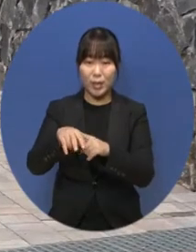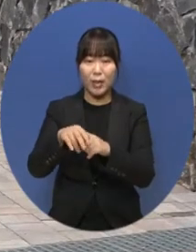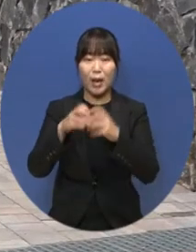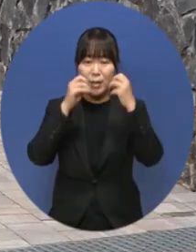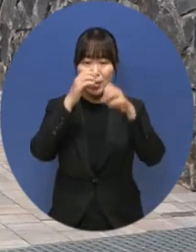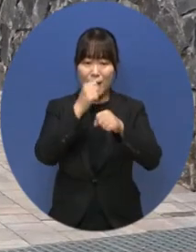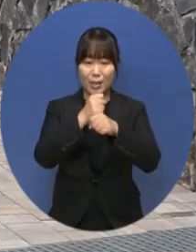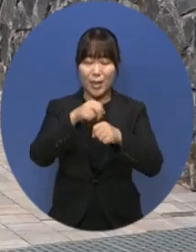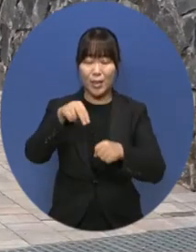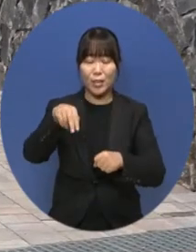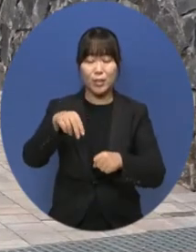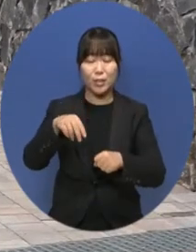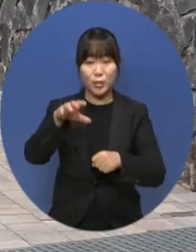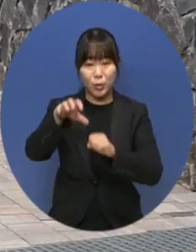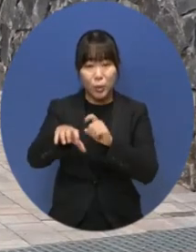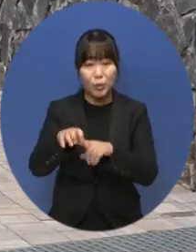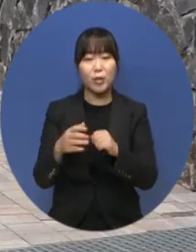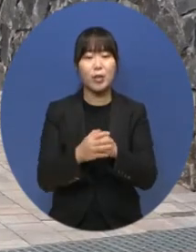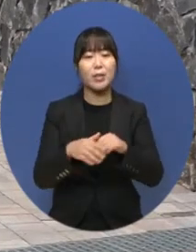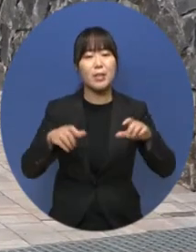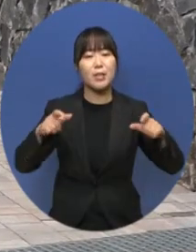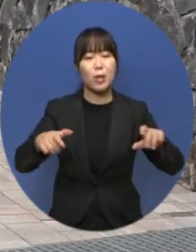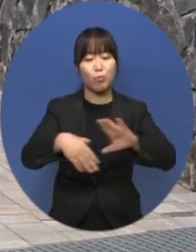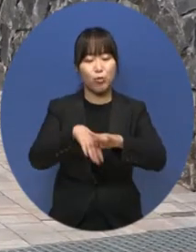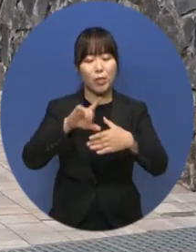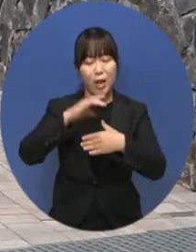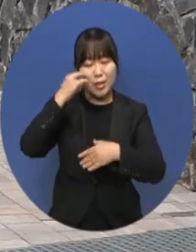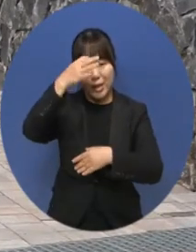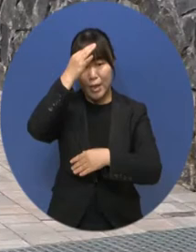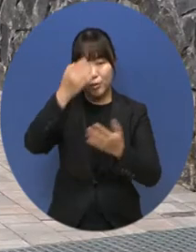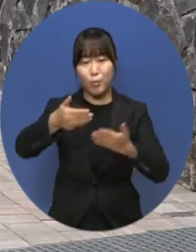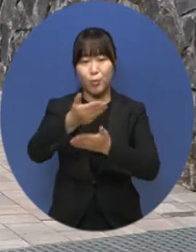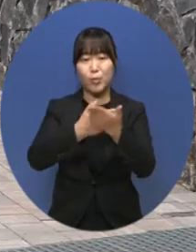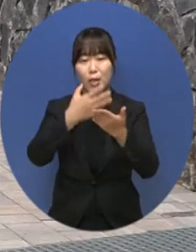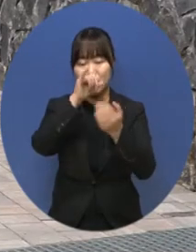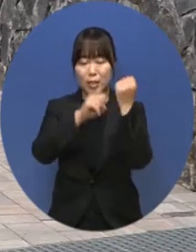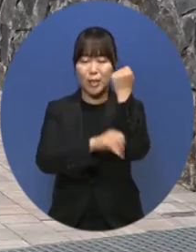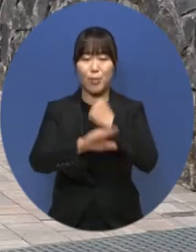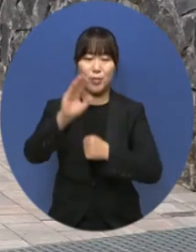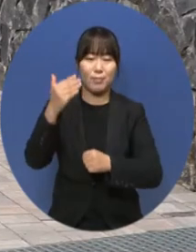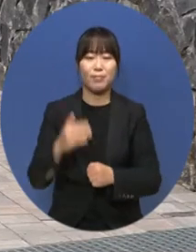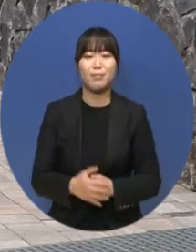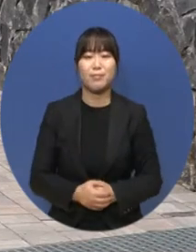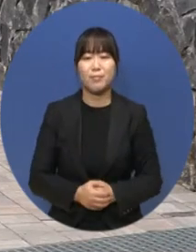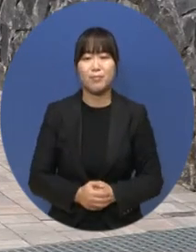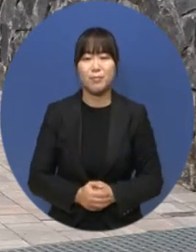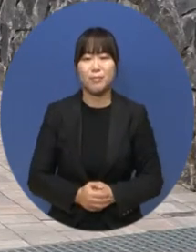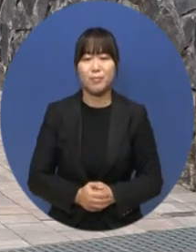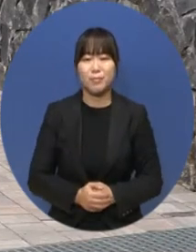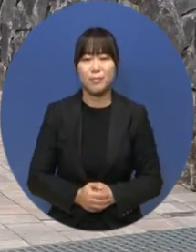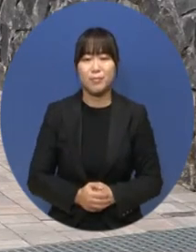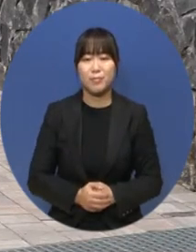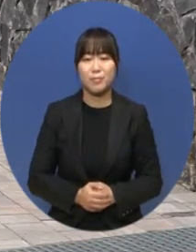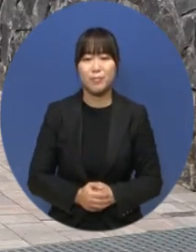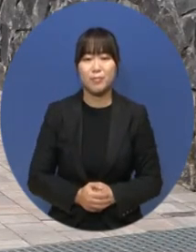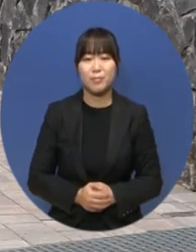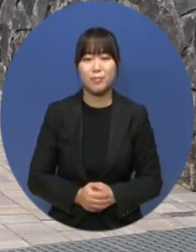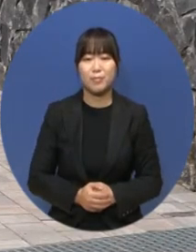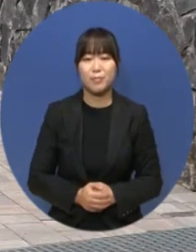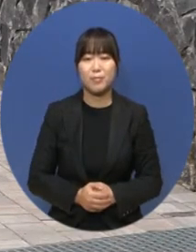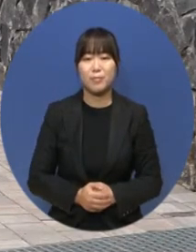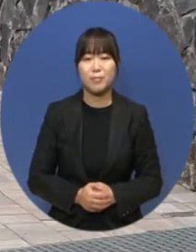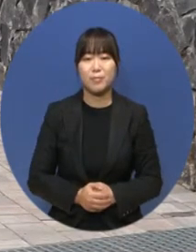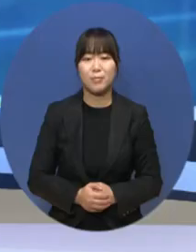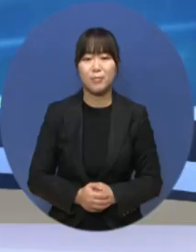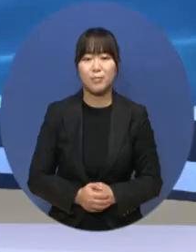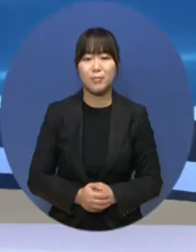창작 스튜디오는 지역 문화예술을 공유할 수 있는 문화의 요람터가 되고 있습니다. 복지TV 뉴스 이소영입니다.